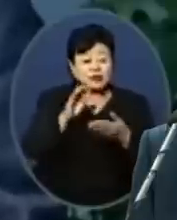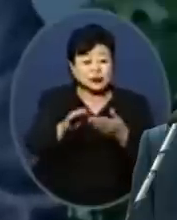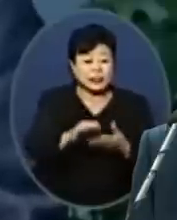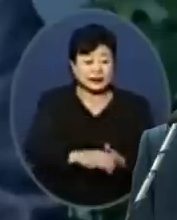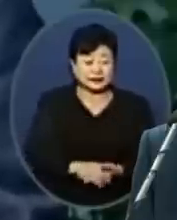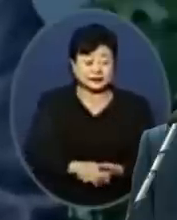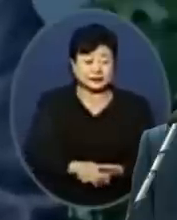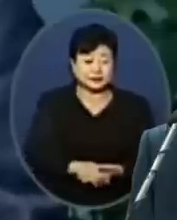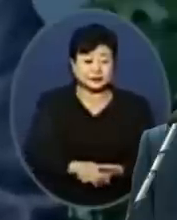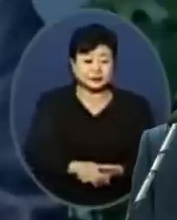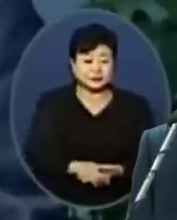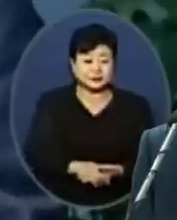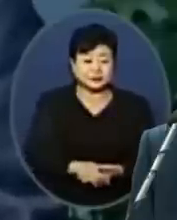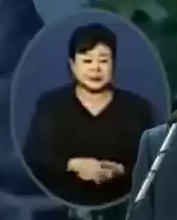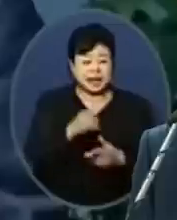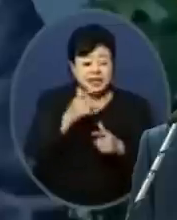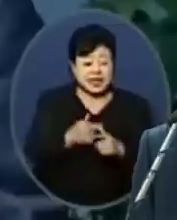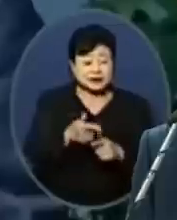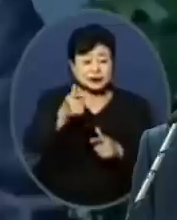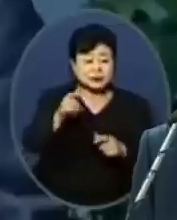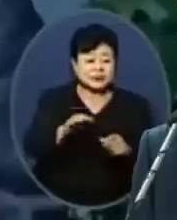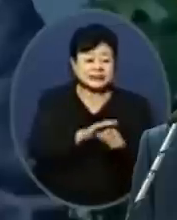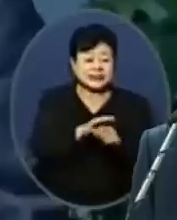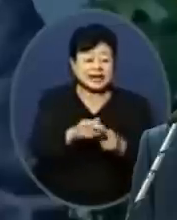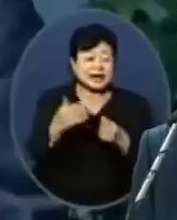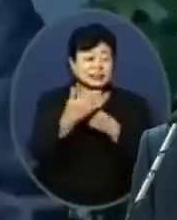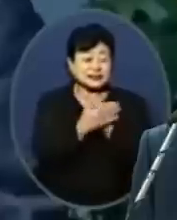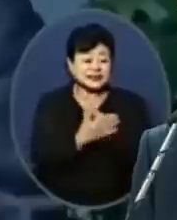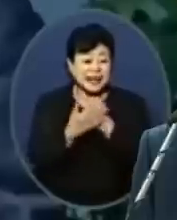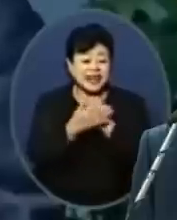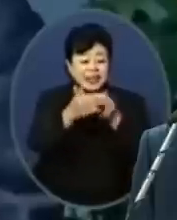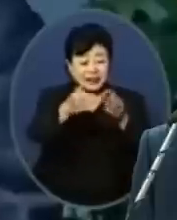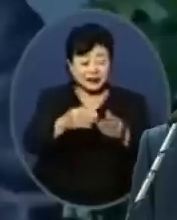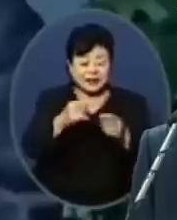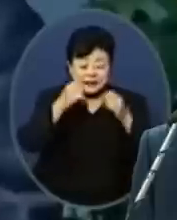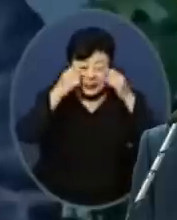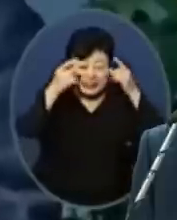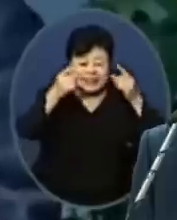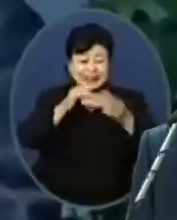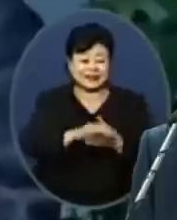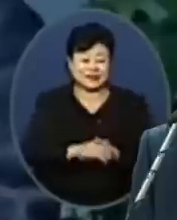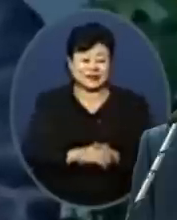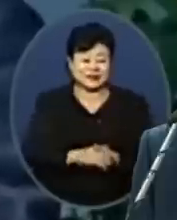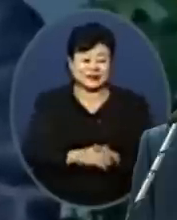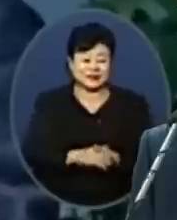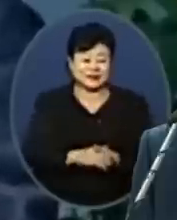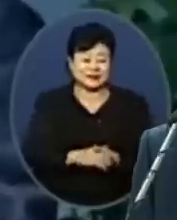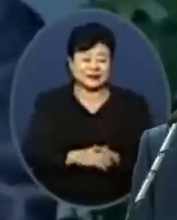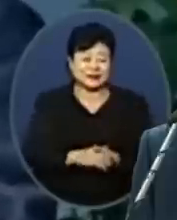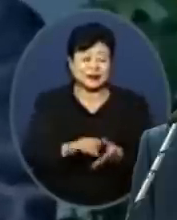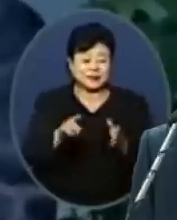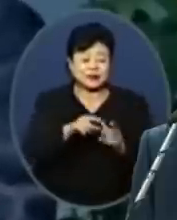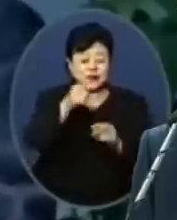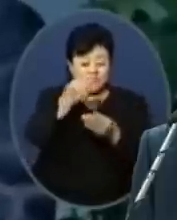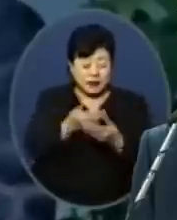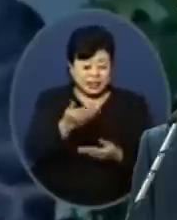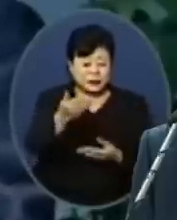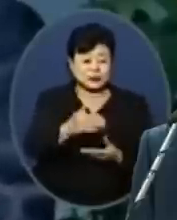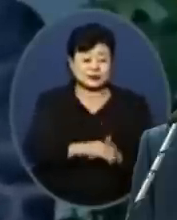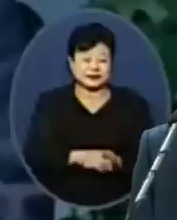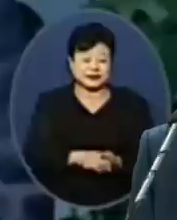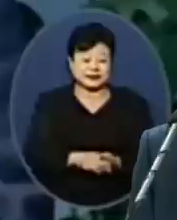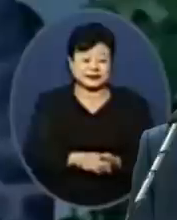다음에 예수님의 사랑과 은혜를 통해서 깨닫게 해서 믿고 구원을 얻게 해주신